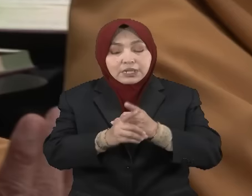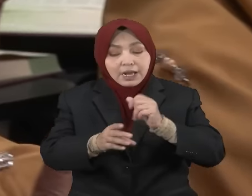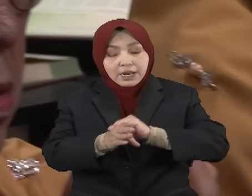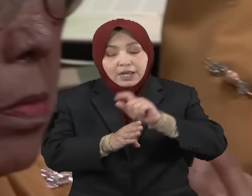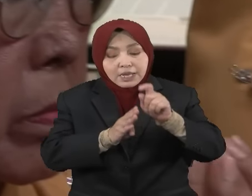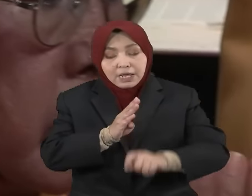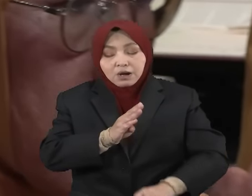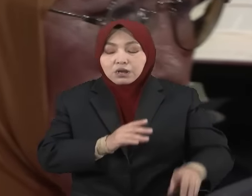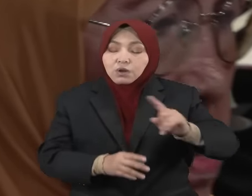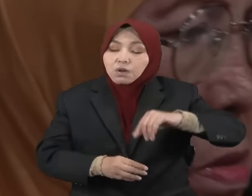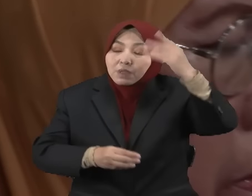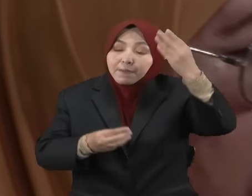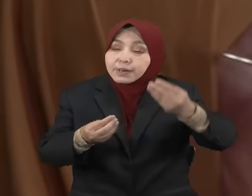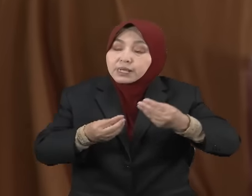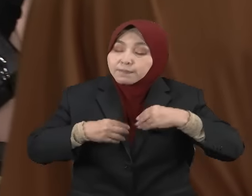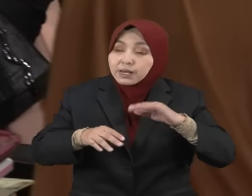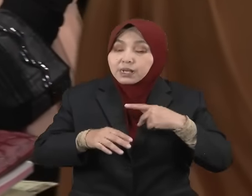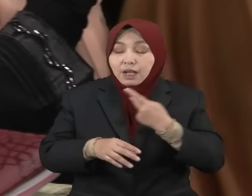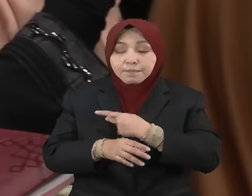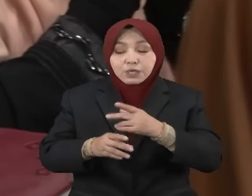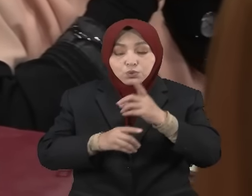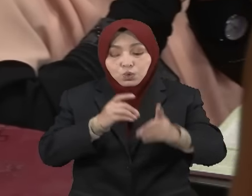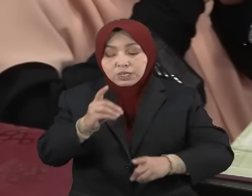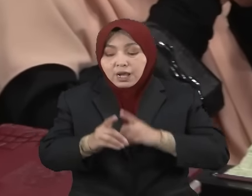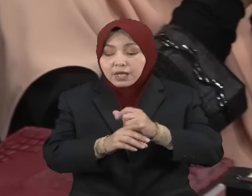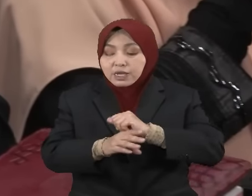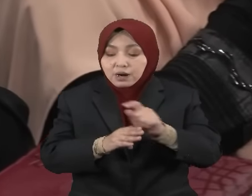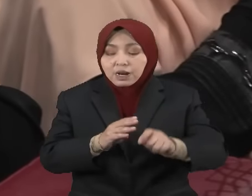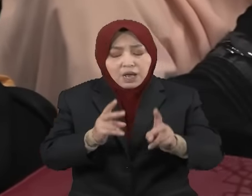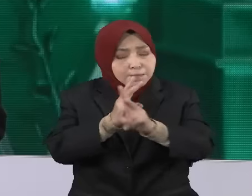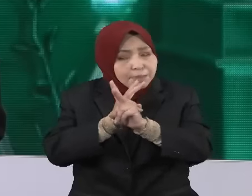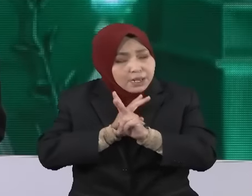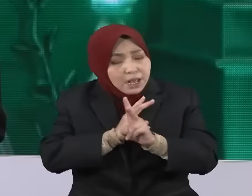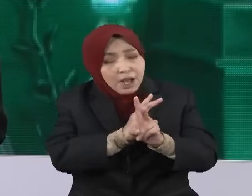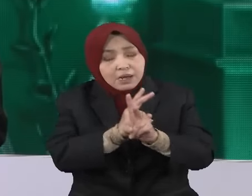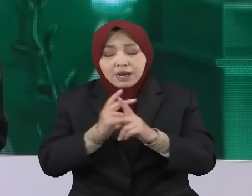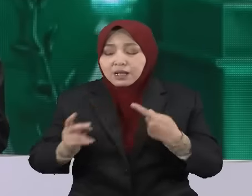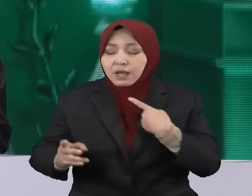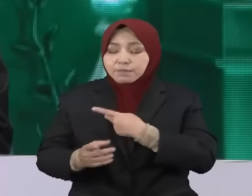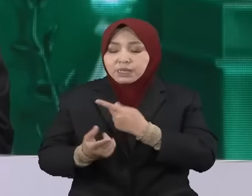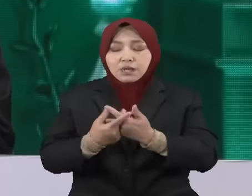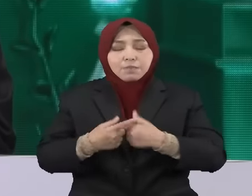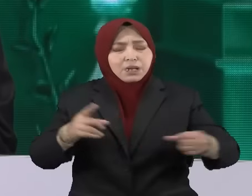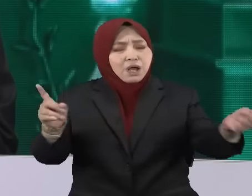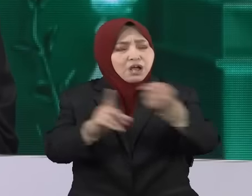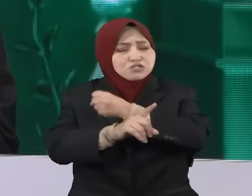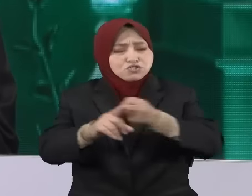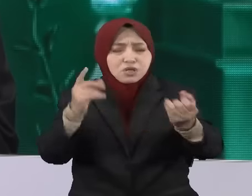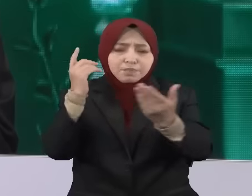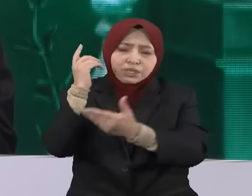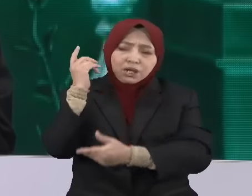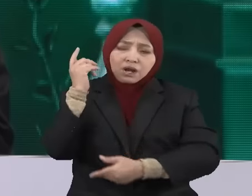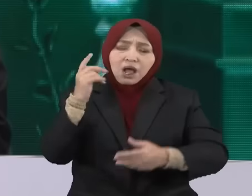ya Allah. Berikanlah kepada kami kebaikan dunia akhirat, ya Allah. Serta peliharalah kami daripada azab neraka-Mu,